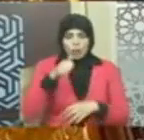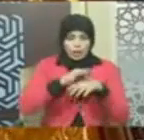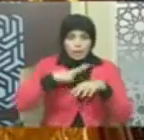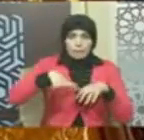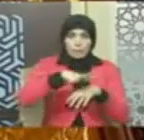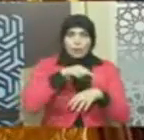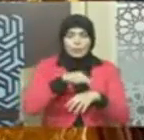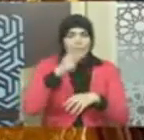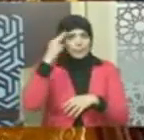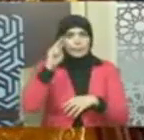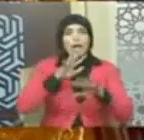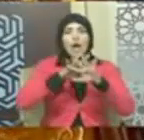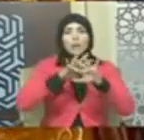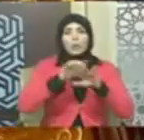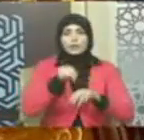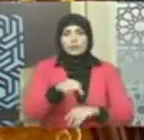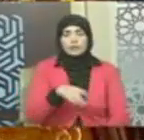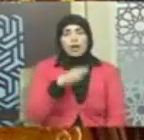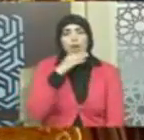أبو بكر،